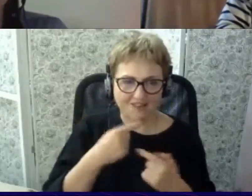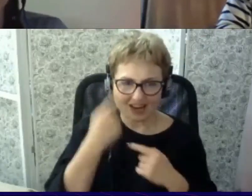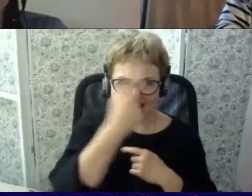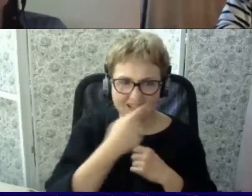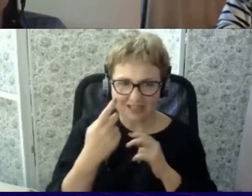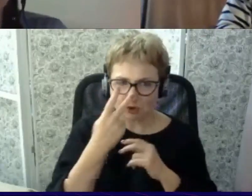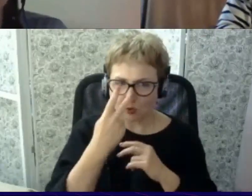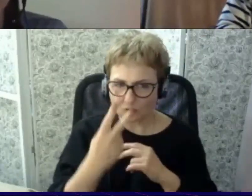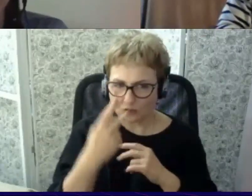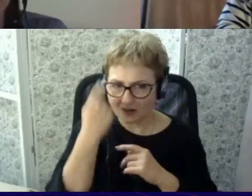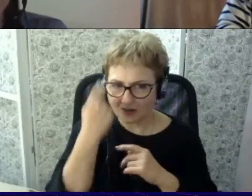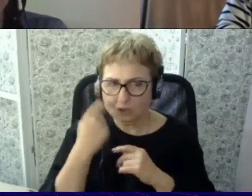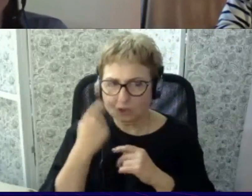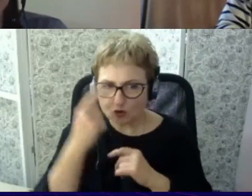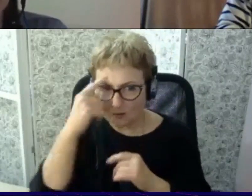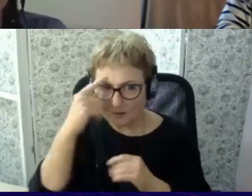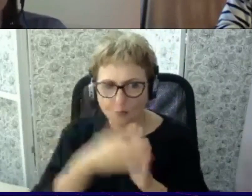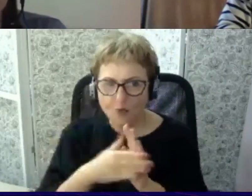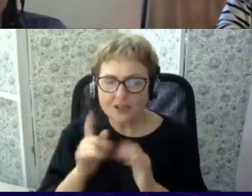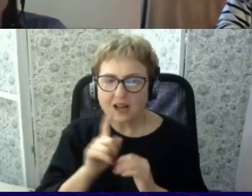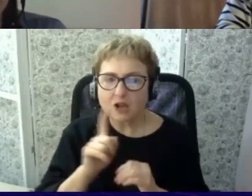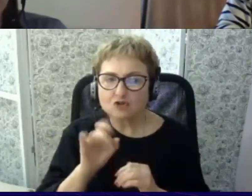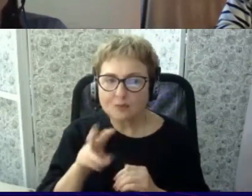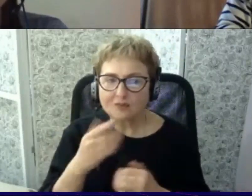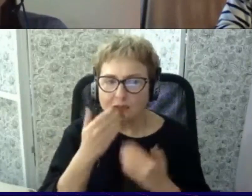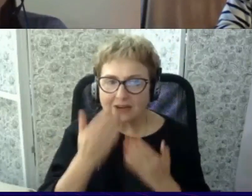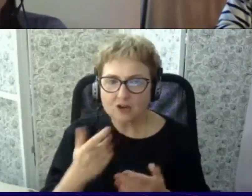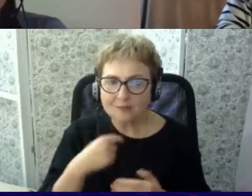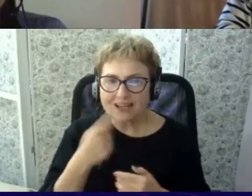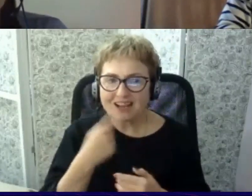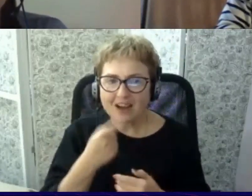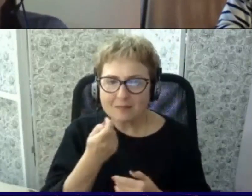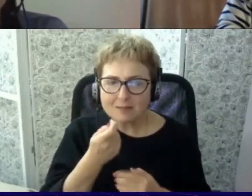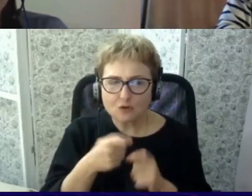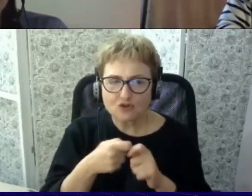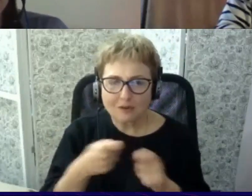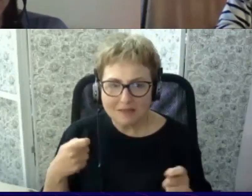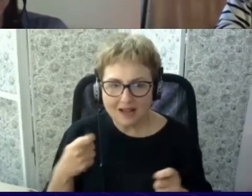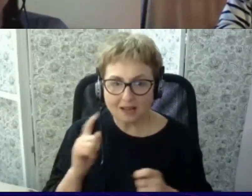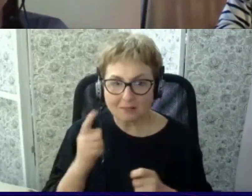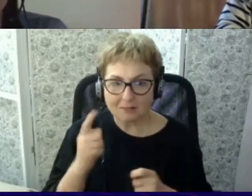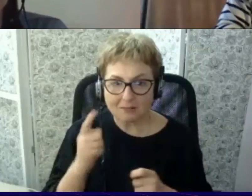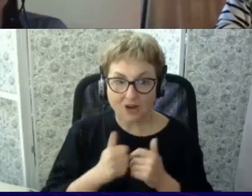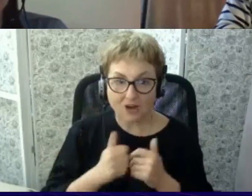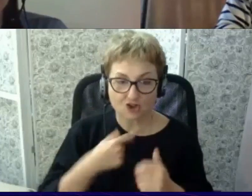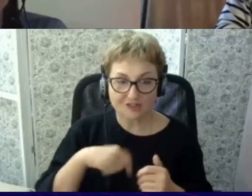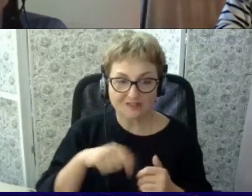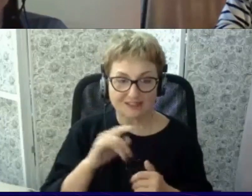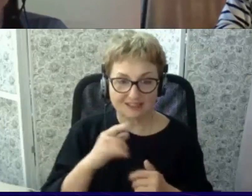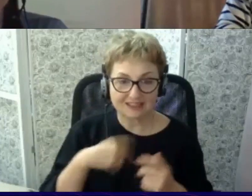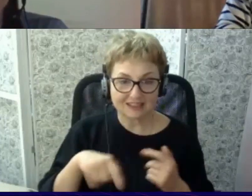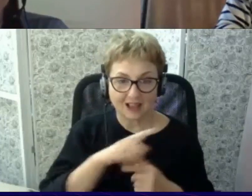ну, как бы лицо в лицо, да, чтобы человек мог понять, о чем мы его спрашиваем, что мы говорим немного медленнее, потому что у каждого из